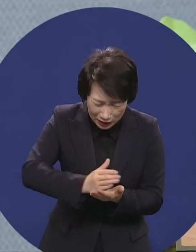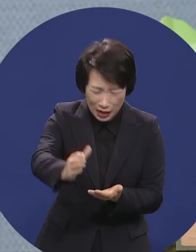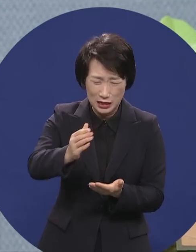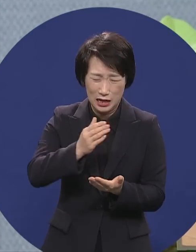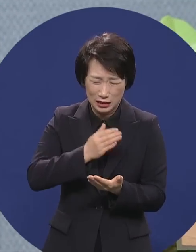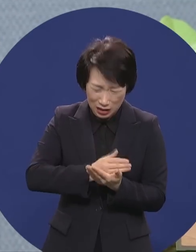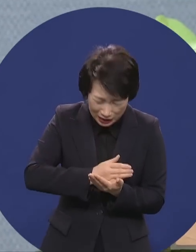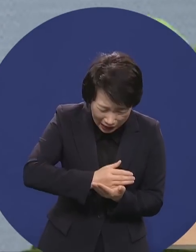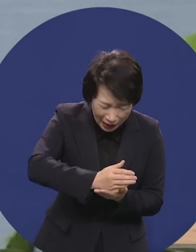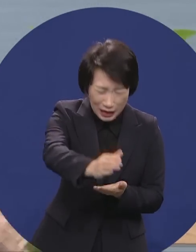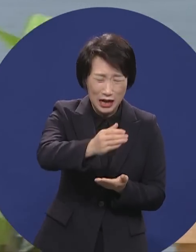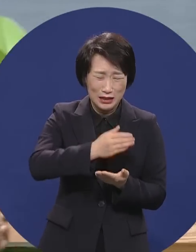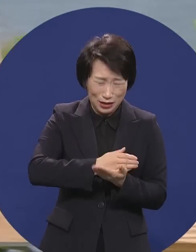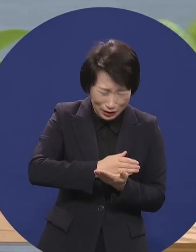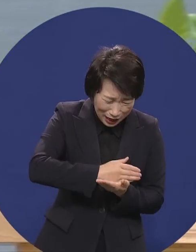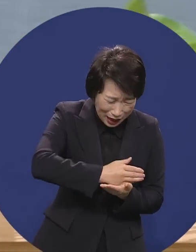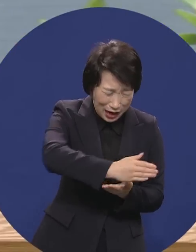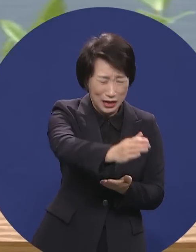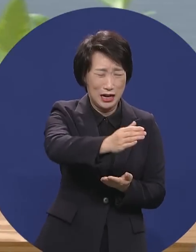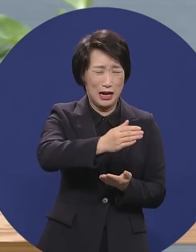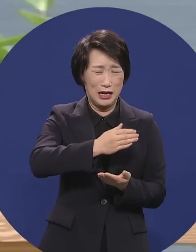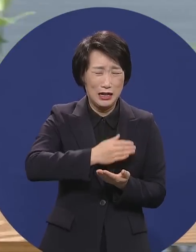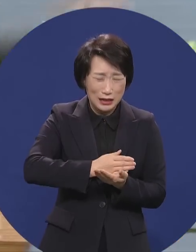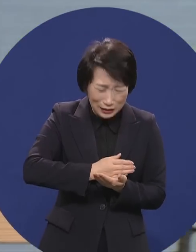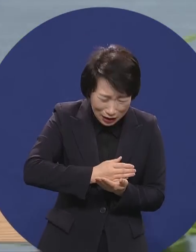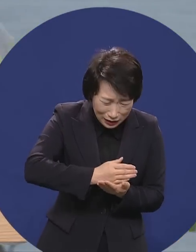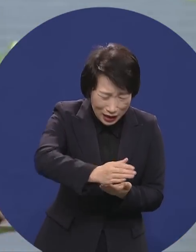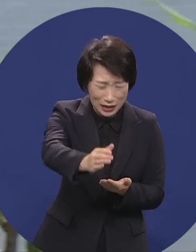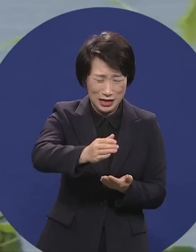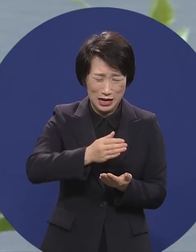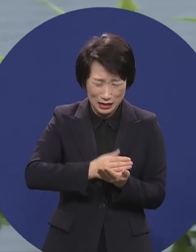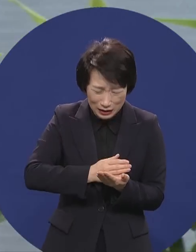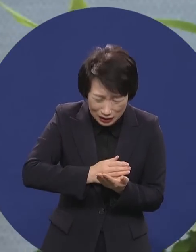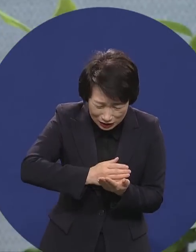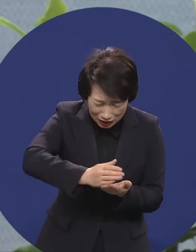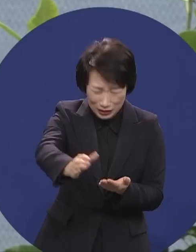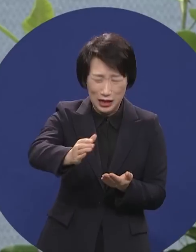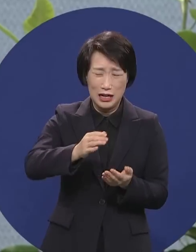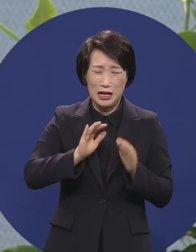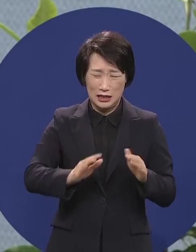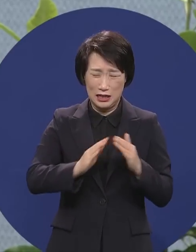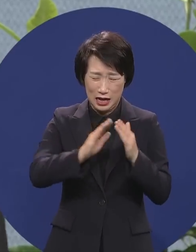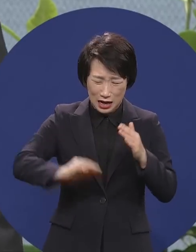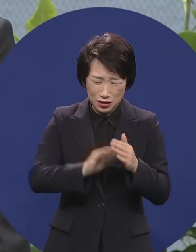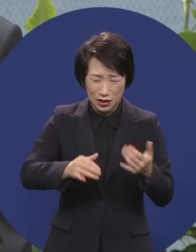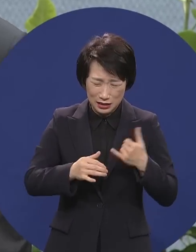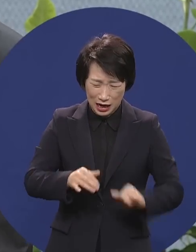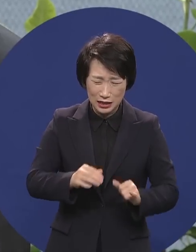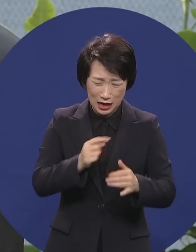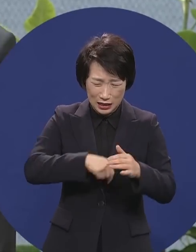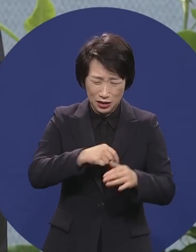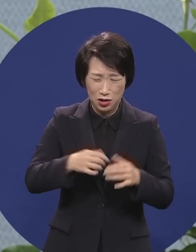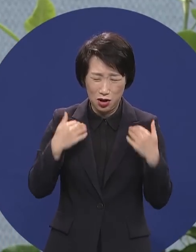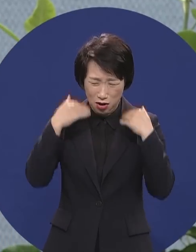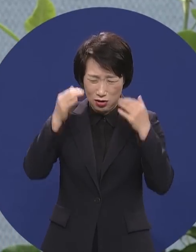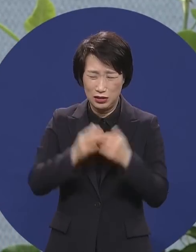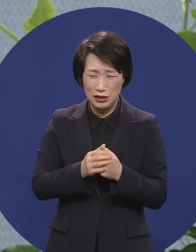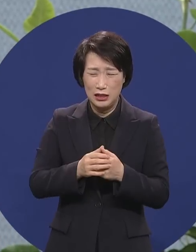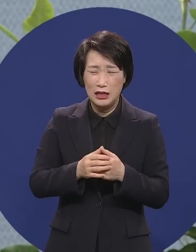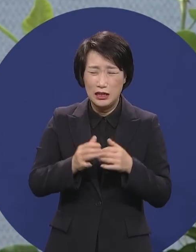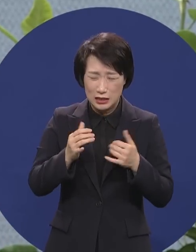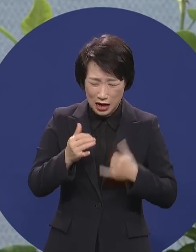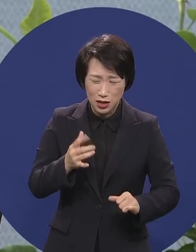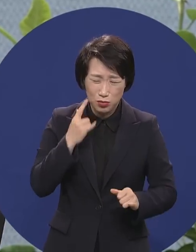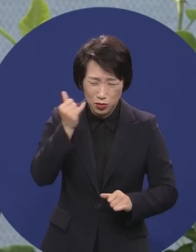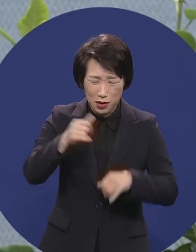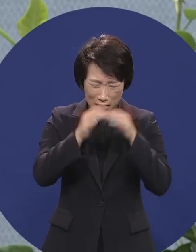떠나가라. 떠나가라. 떠나가라. 떠나가라. 집안에서도 애들에게도 어른에게도 자녀들에게